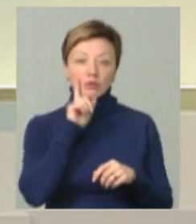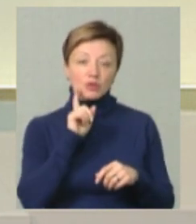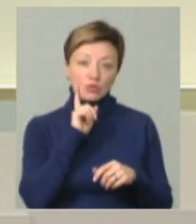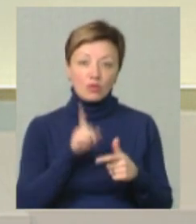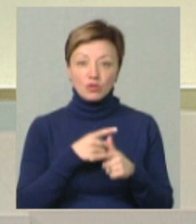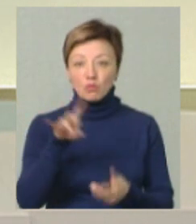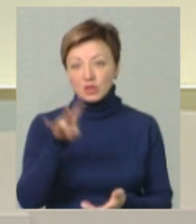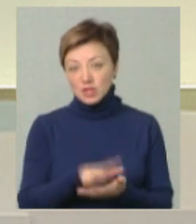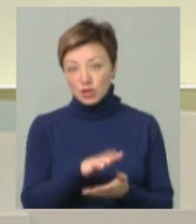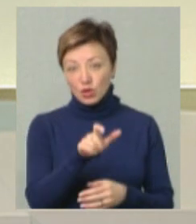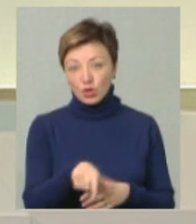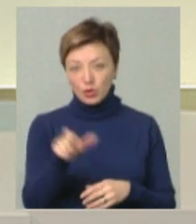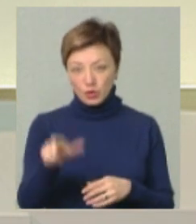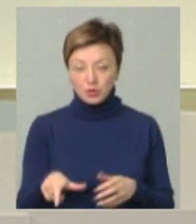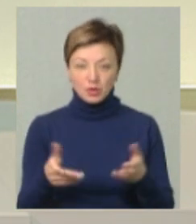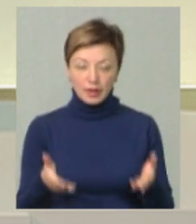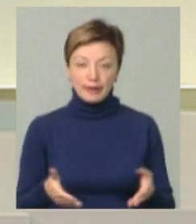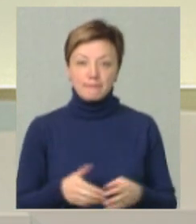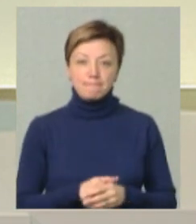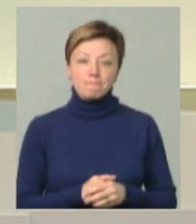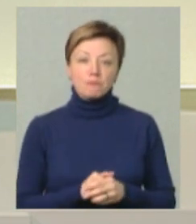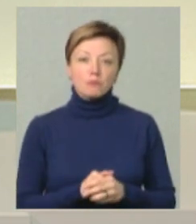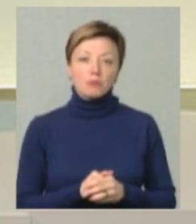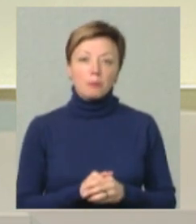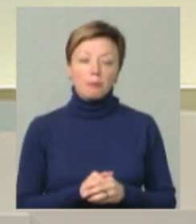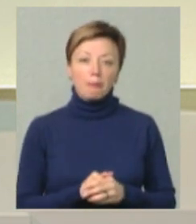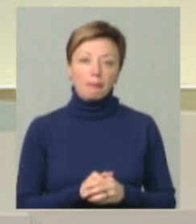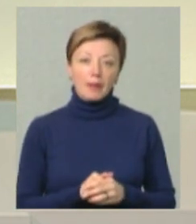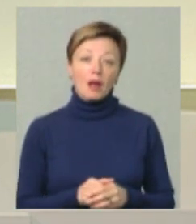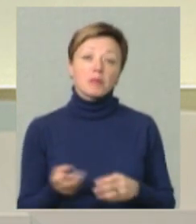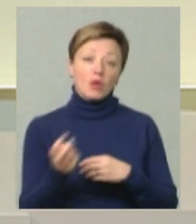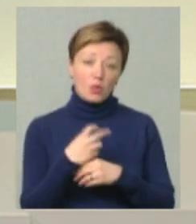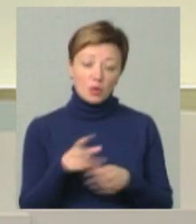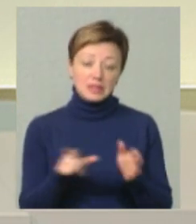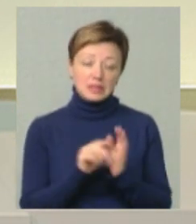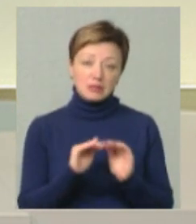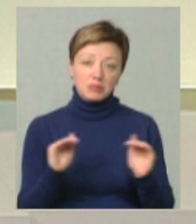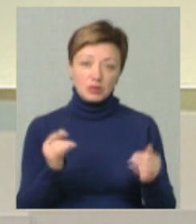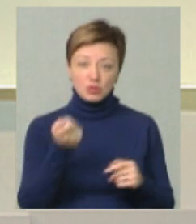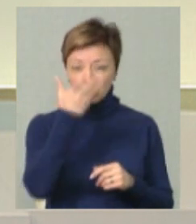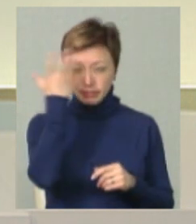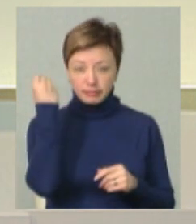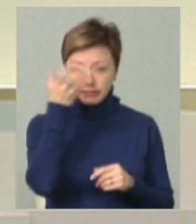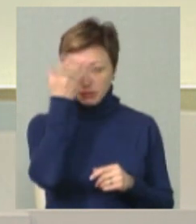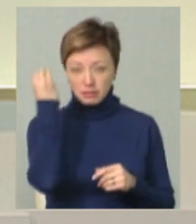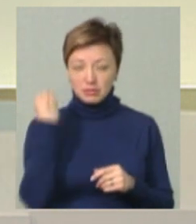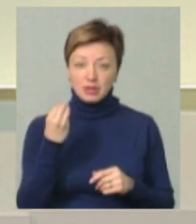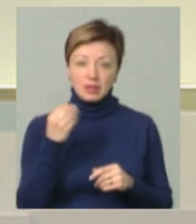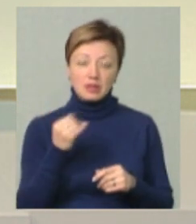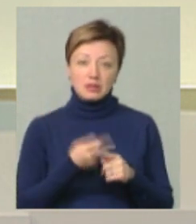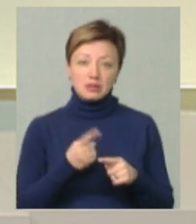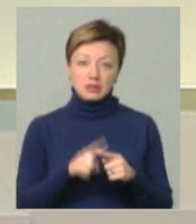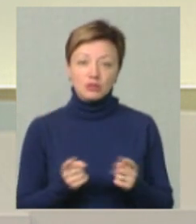чи на длительний термін перебувають у нас в місті. Вони приходять з дітьми, щоб діти трошки відволікалися і